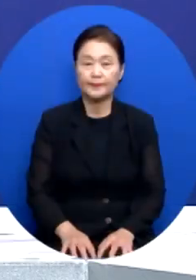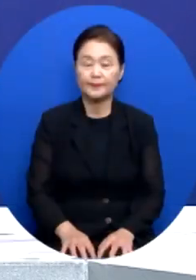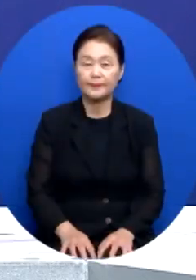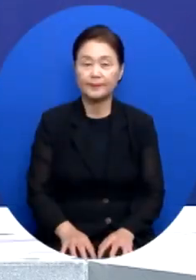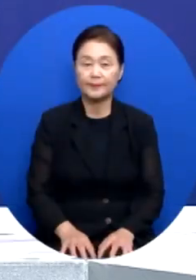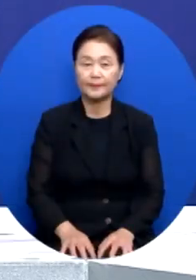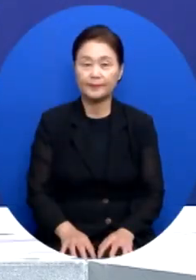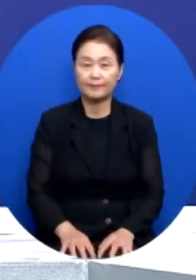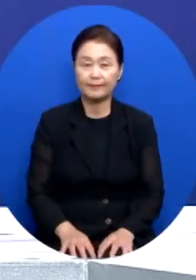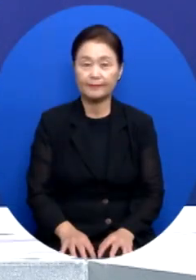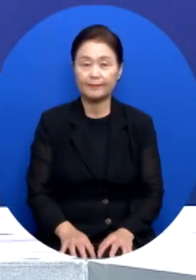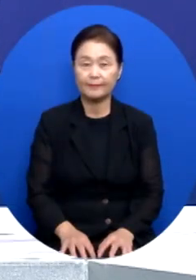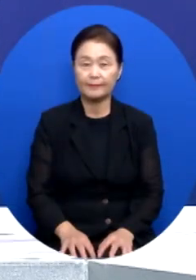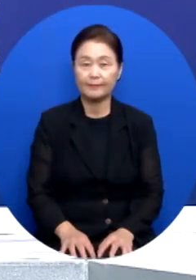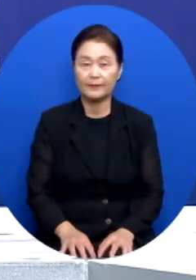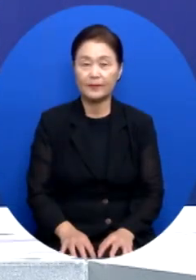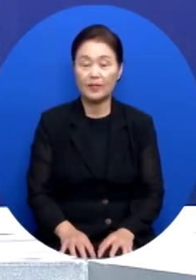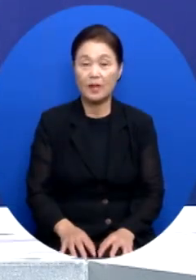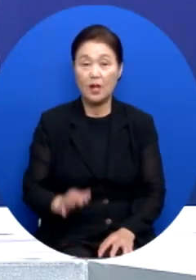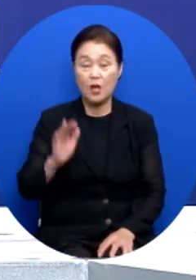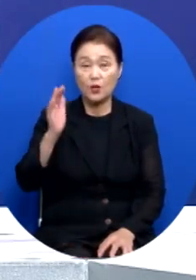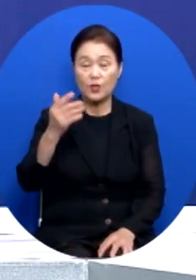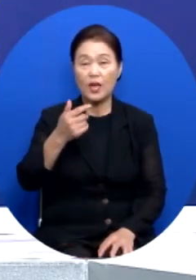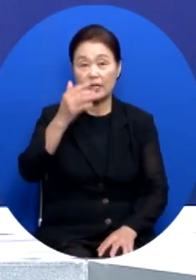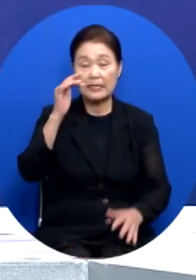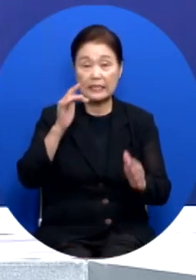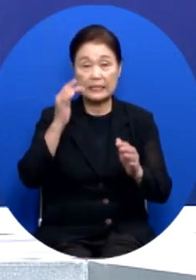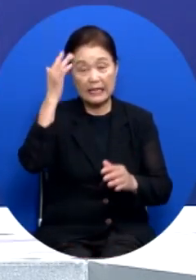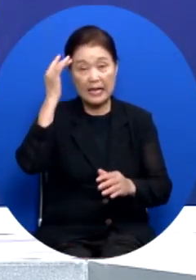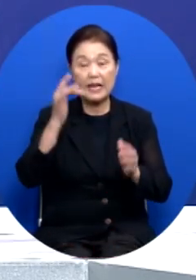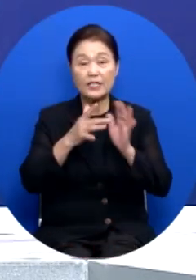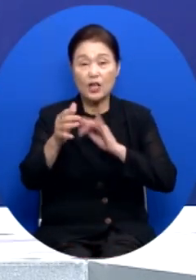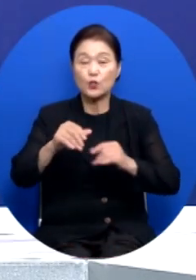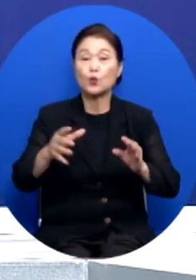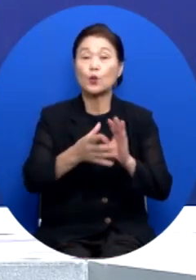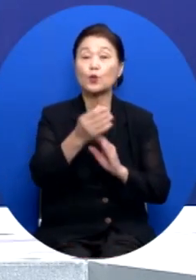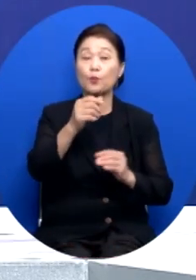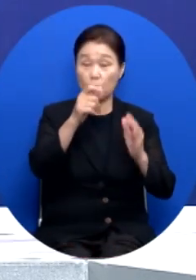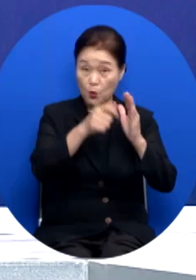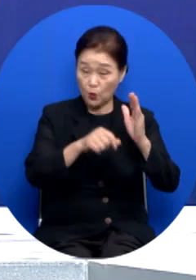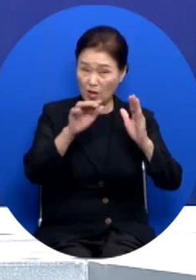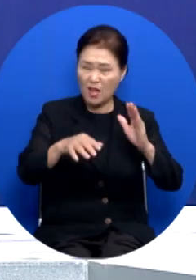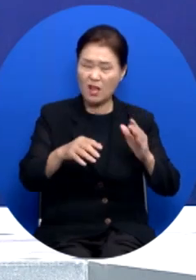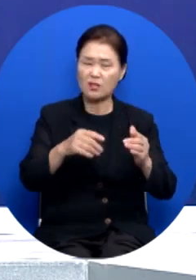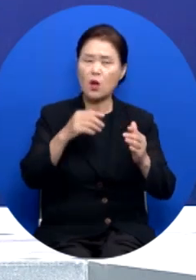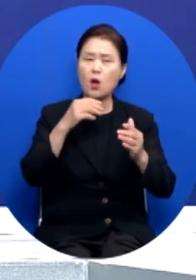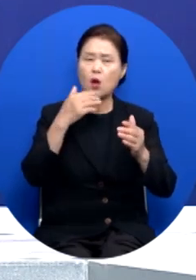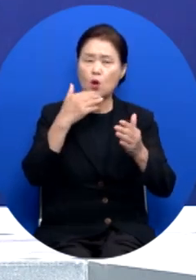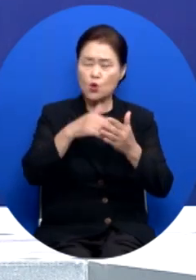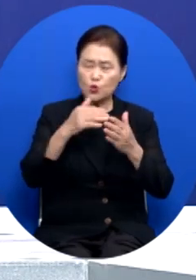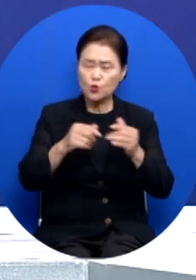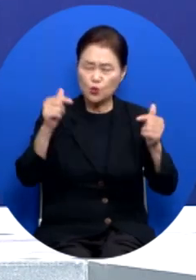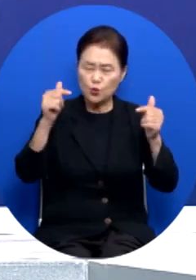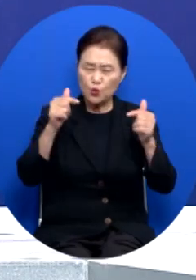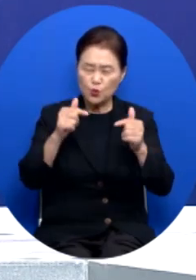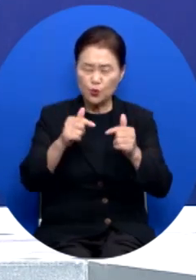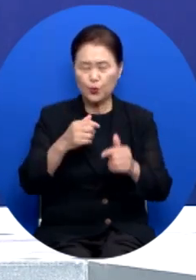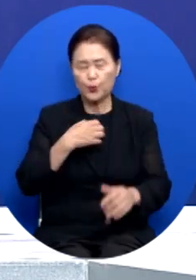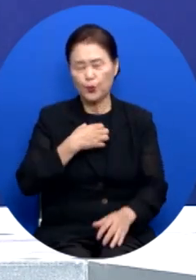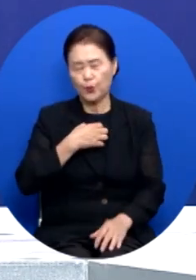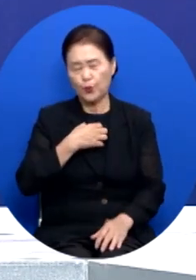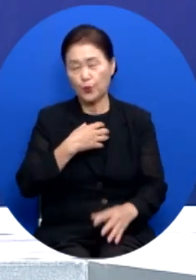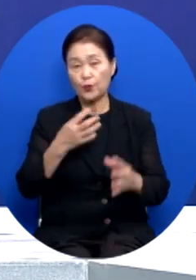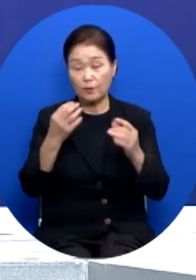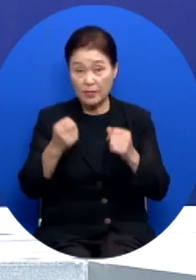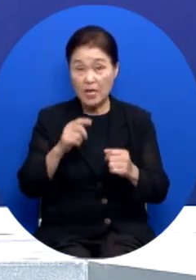각 지역별 소식입니다. 최근 대한예수교장로회 통합교단에서는 교인 수 감소 추이를 두고 우려가 깊어지고 있습니다.